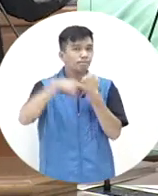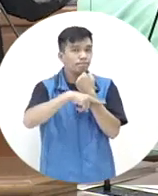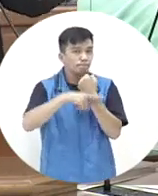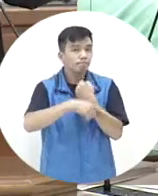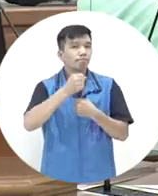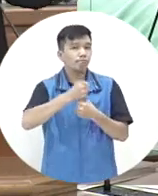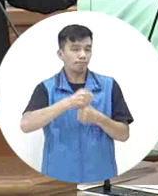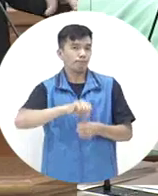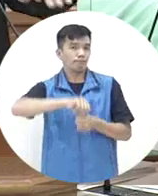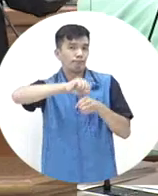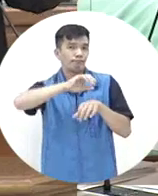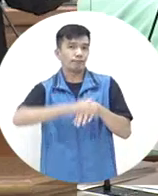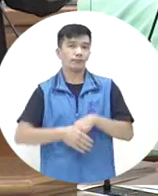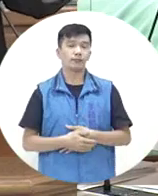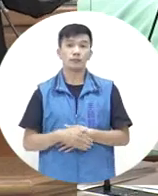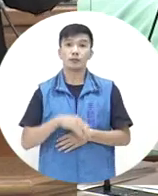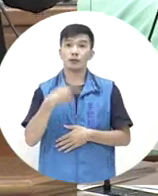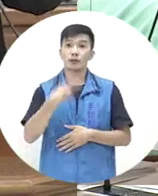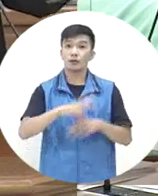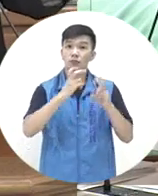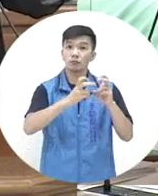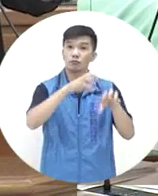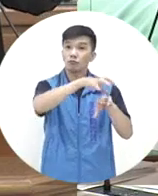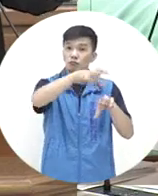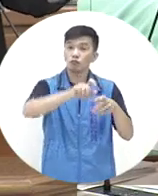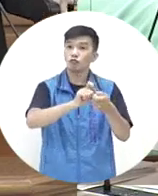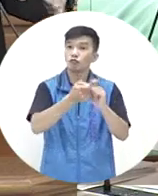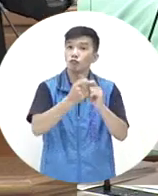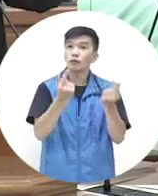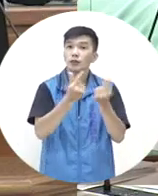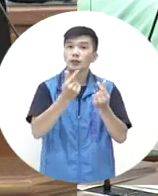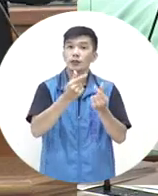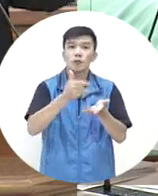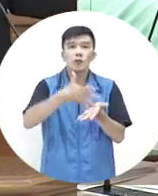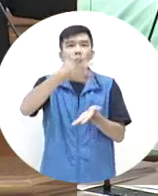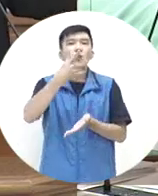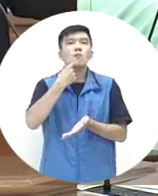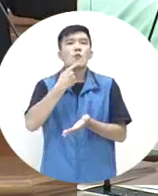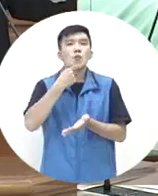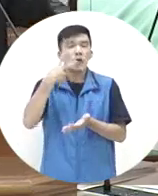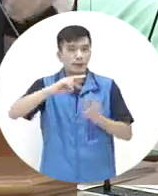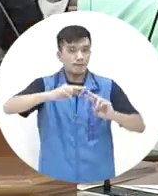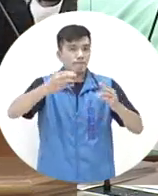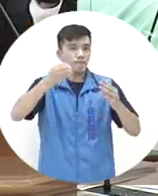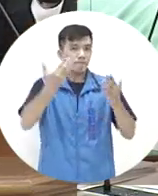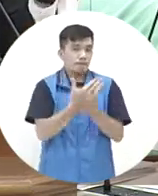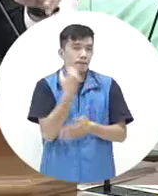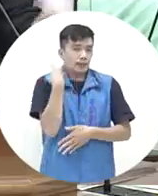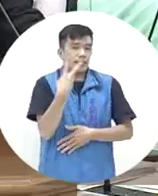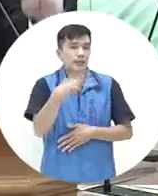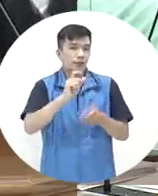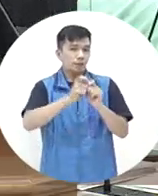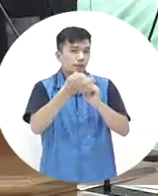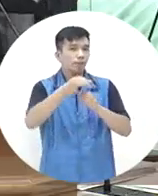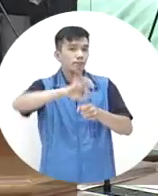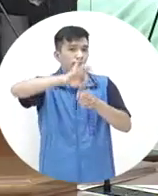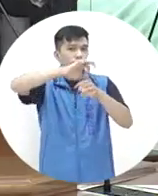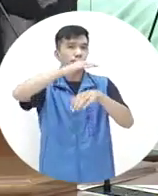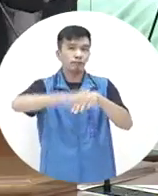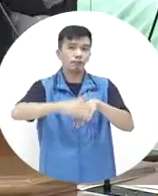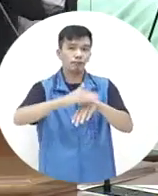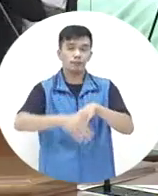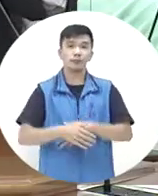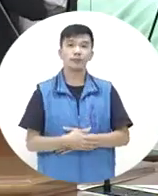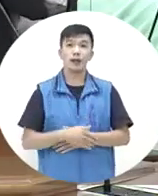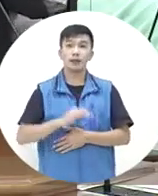增加。那附近的围绕都跟的容积奖励，让他们带动这里的税收，也是我们这里面的一环。但是您的好意